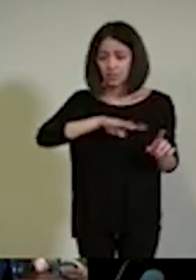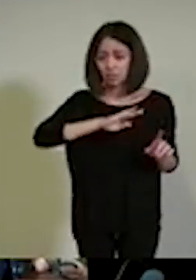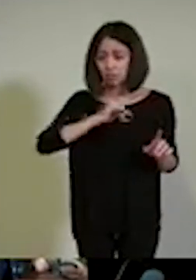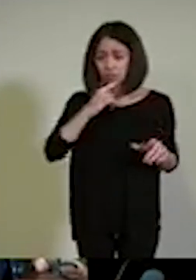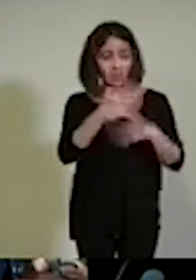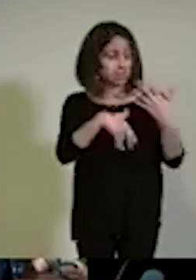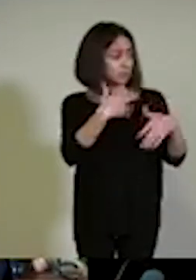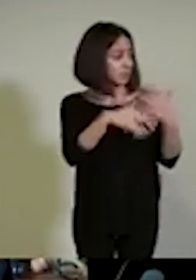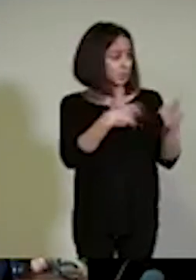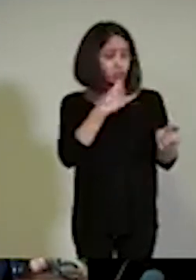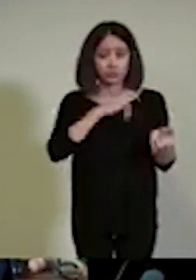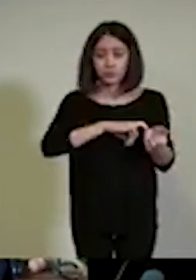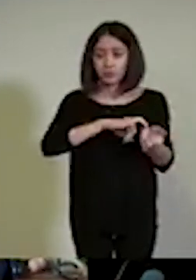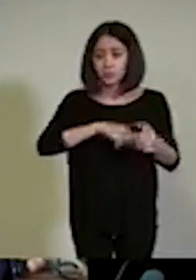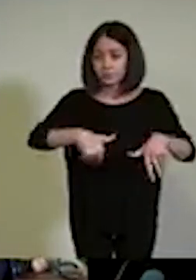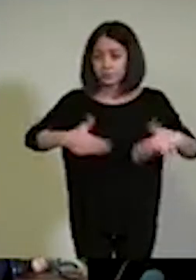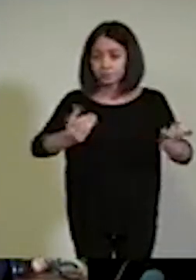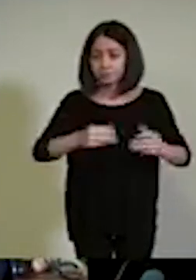sa nationalité.